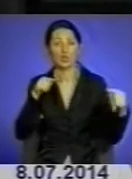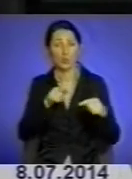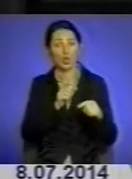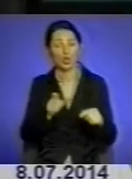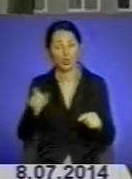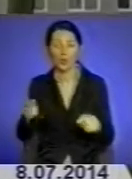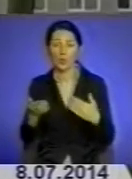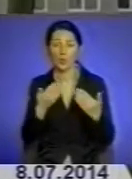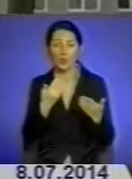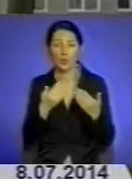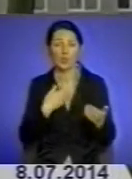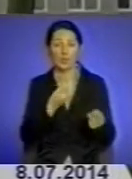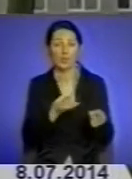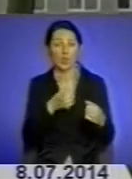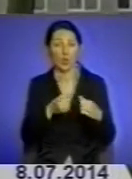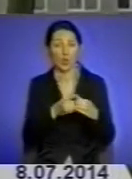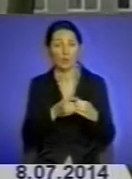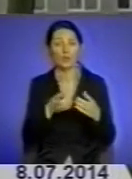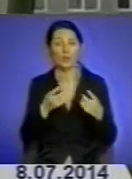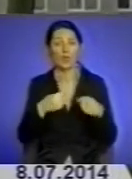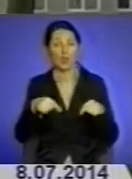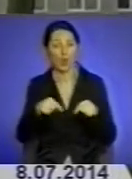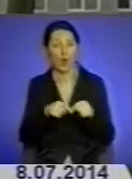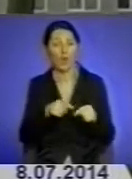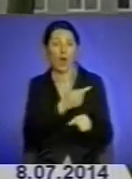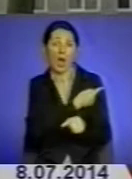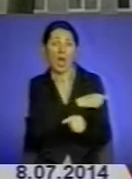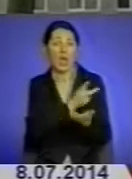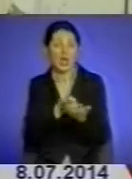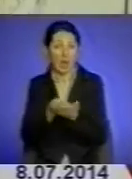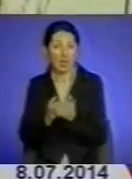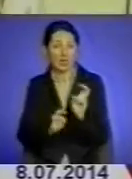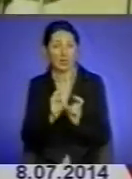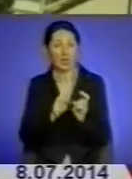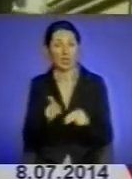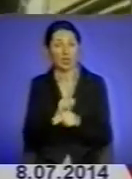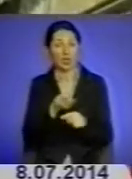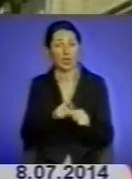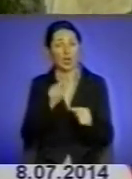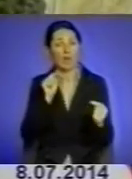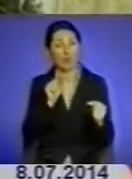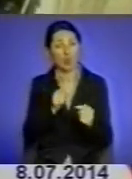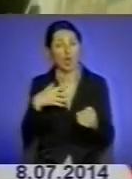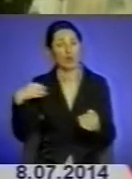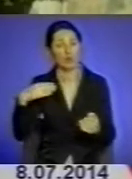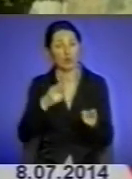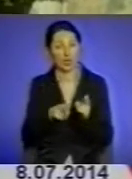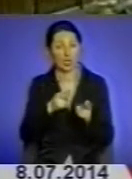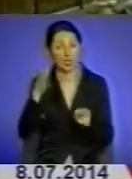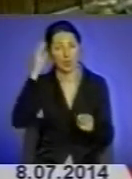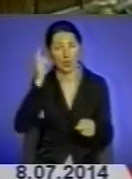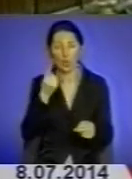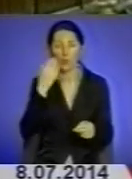група. Відділкова клінічна лікарня станції Тернопіль, яка належить Львівській залізниці, вважається одним із